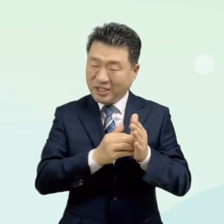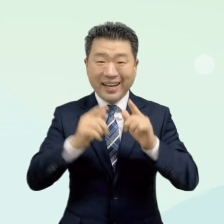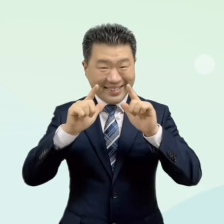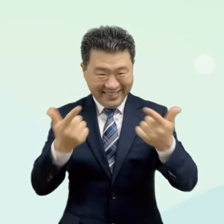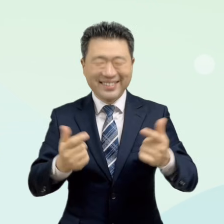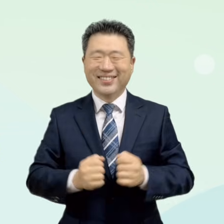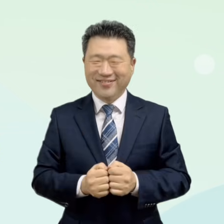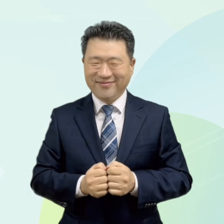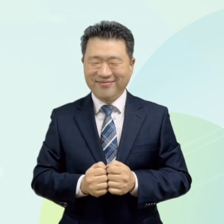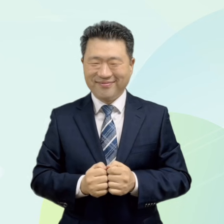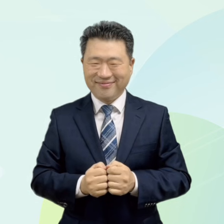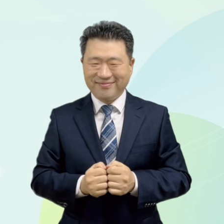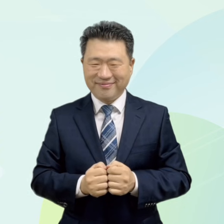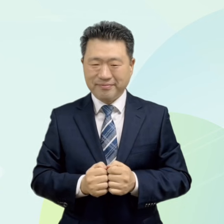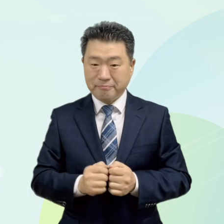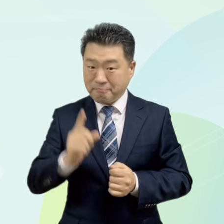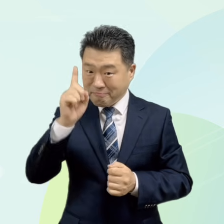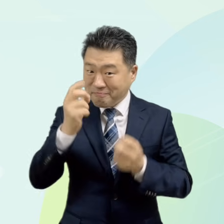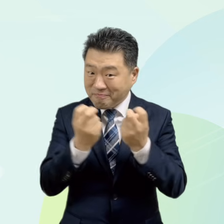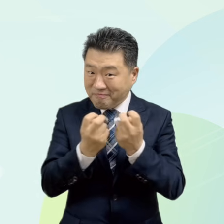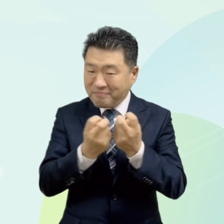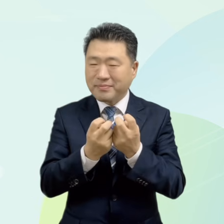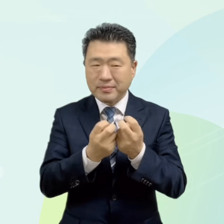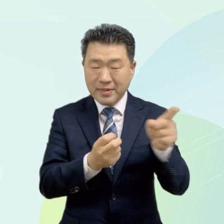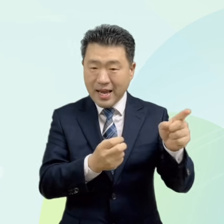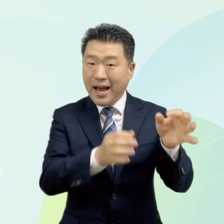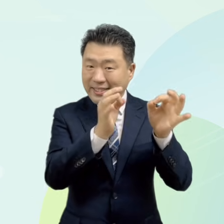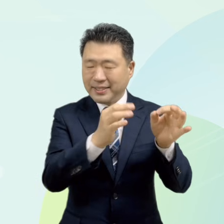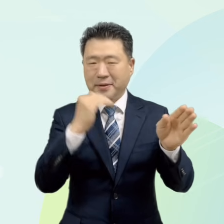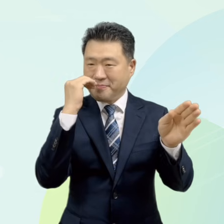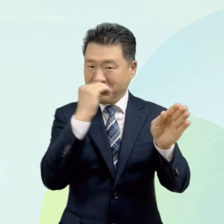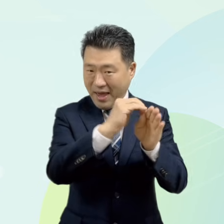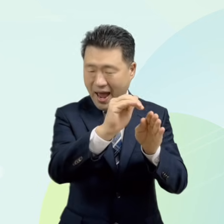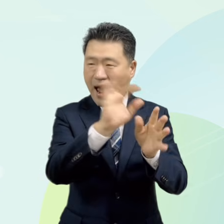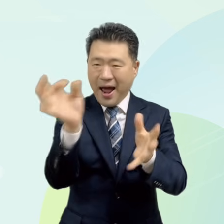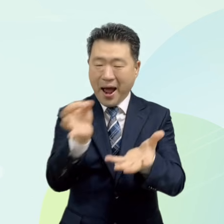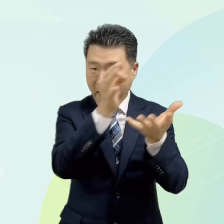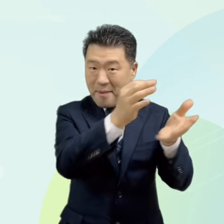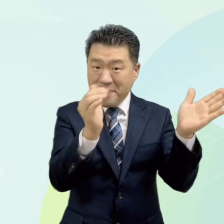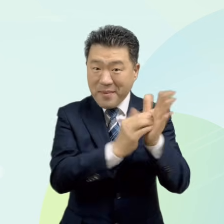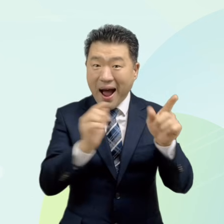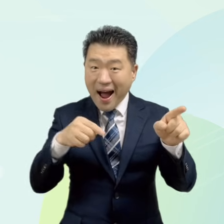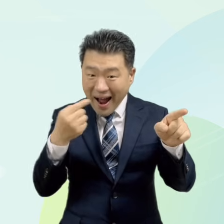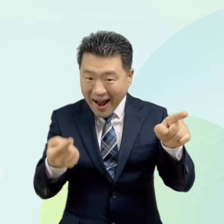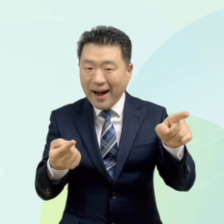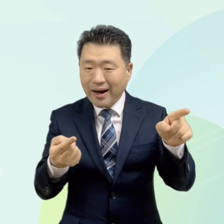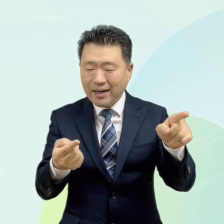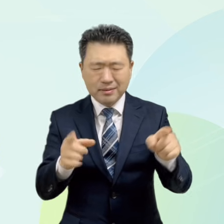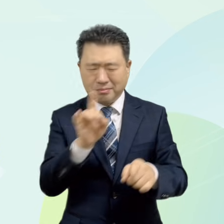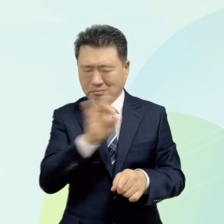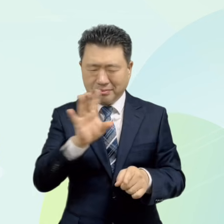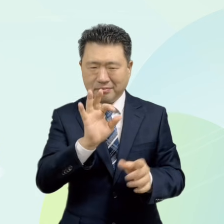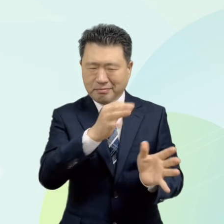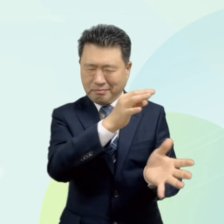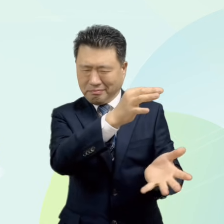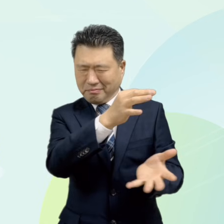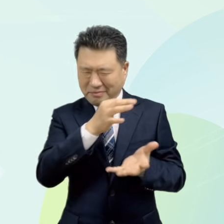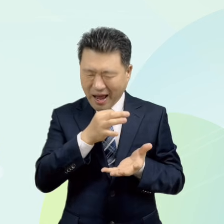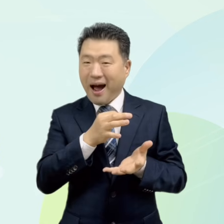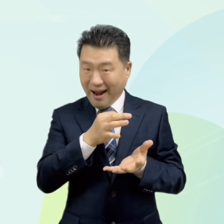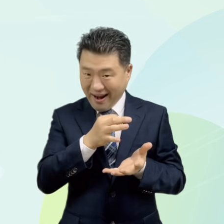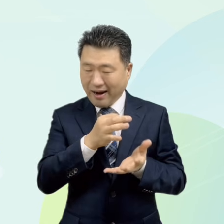것은 아닙니다. 일단 IRP 계좌로 퇴직금을 지급받은 후에 일시금으로 한